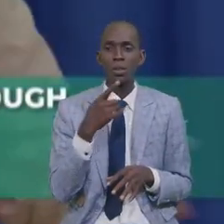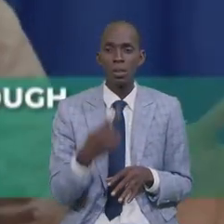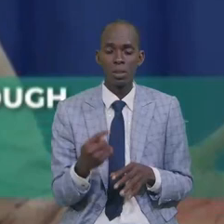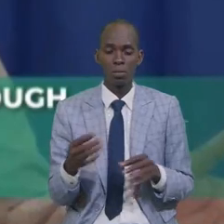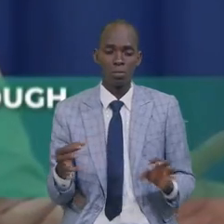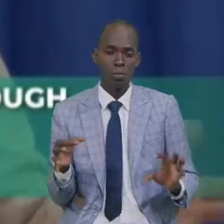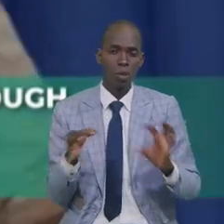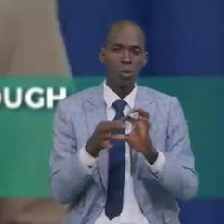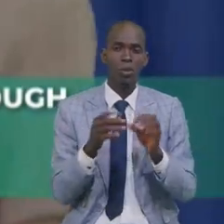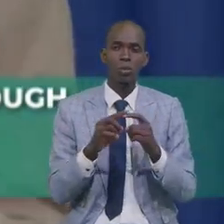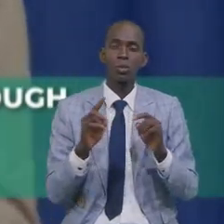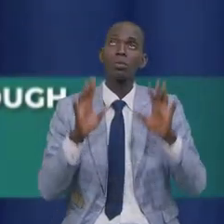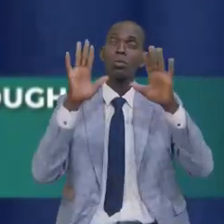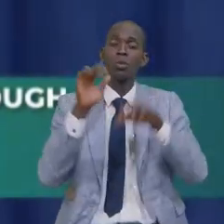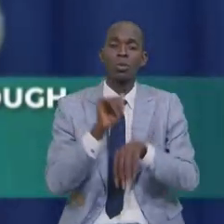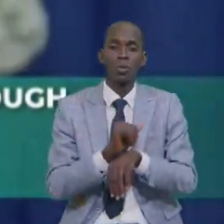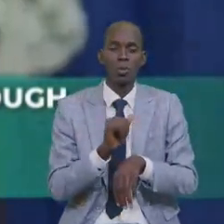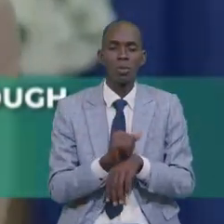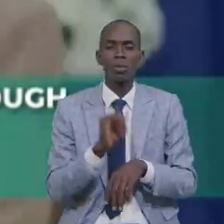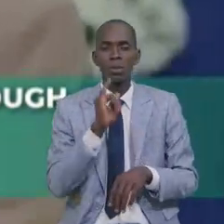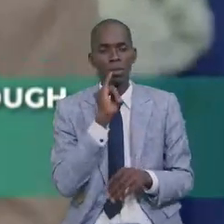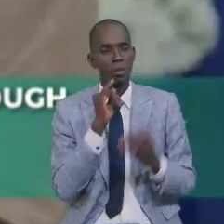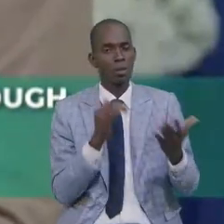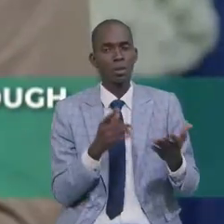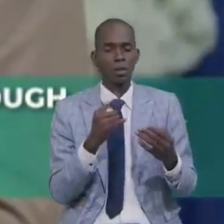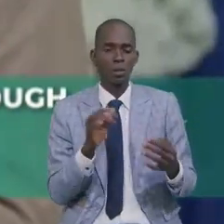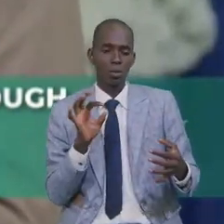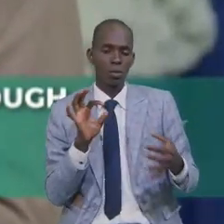Comment aurait-il le lien avec le miraculeux, la connexion?